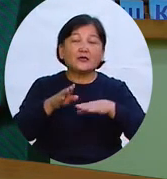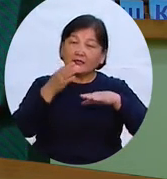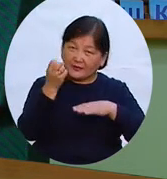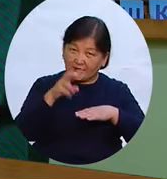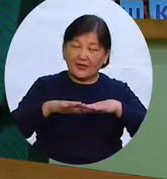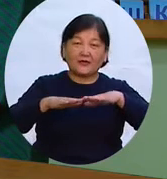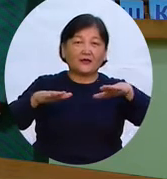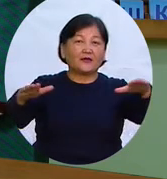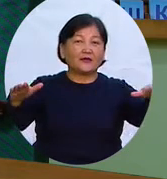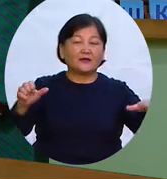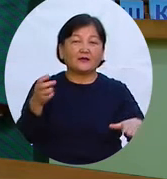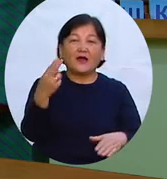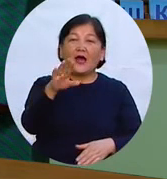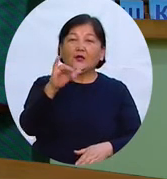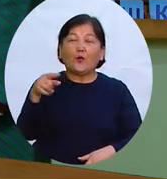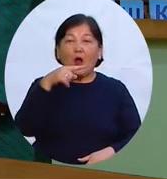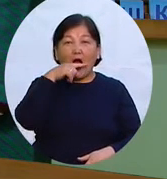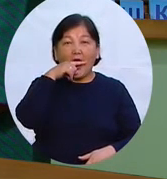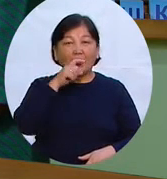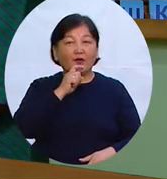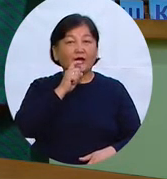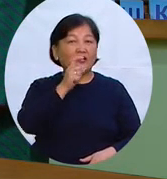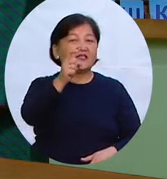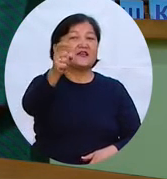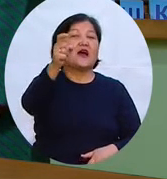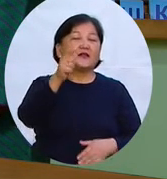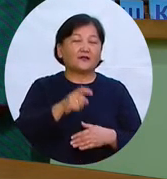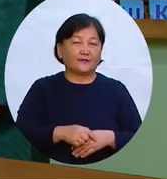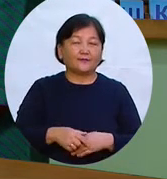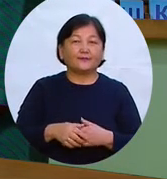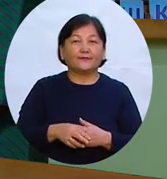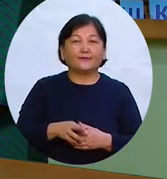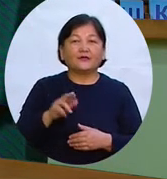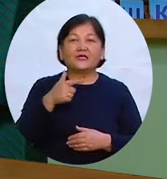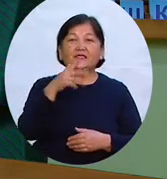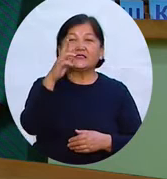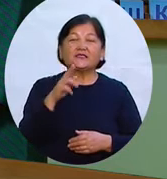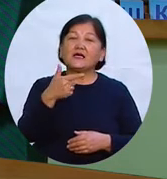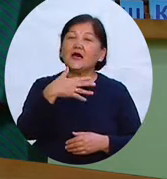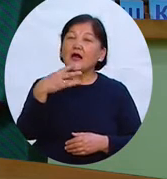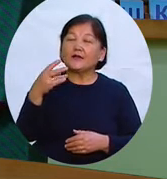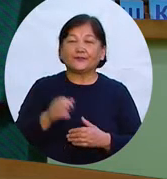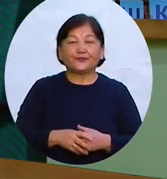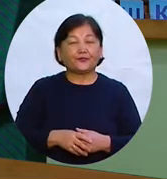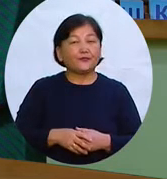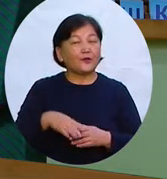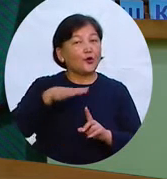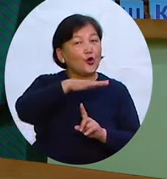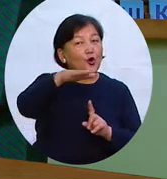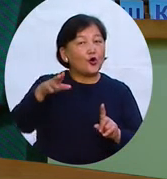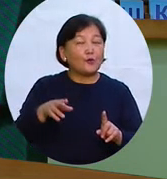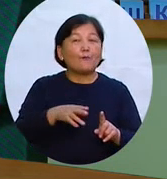талд адуу янцхан гэж. За, ингэж орон ба